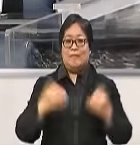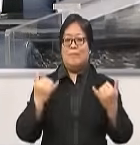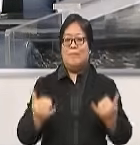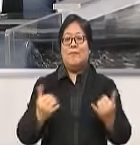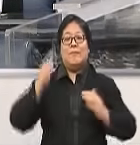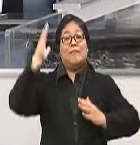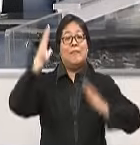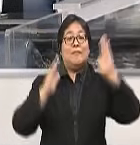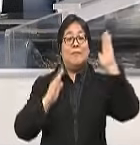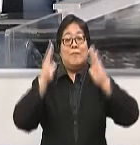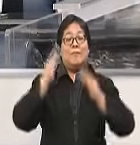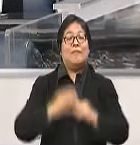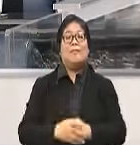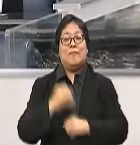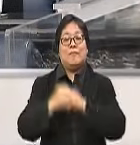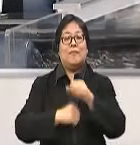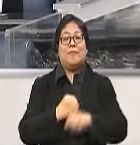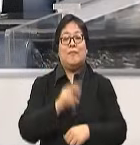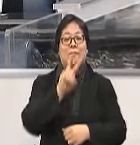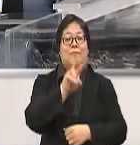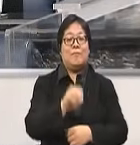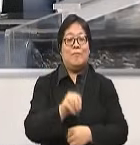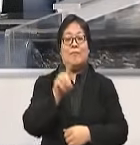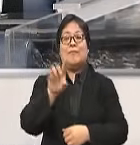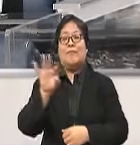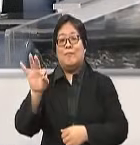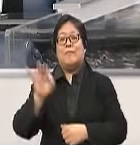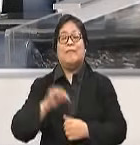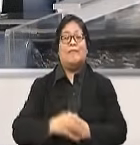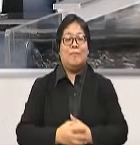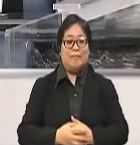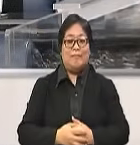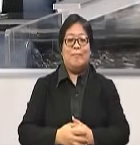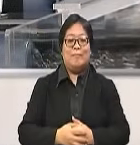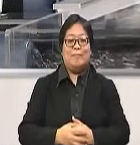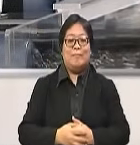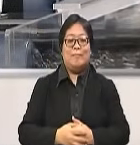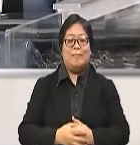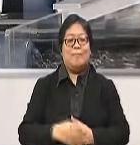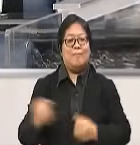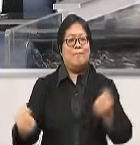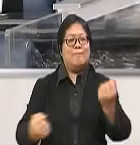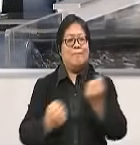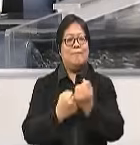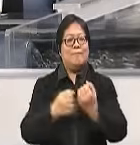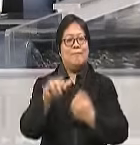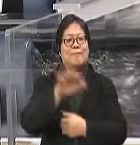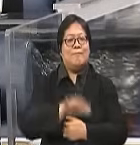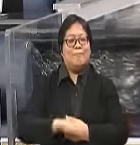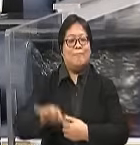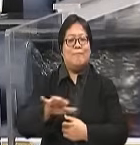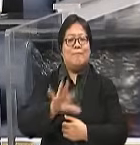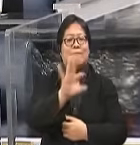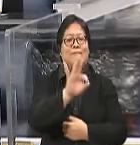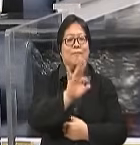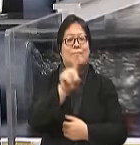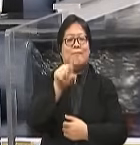ini Malaysia pada tahun 2019 Tengah mengembangkan sebanyak